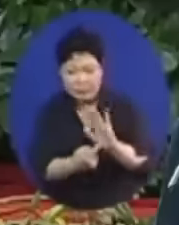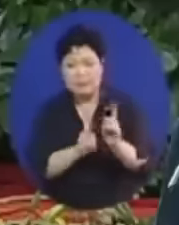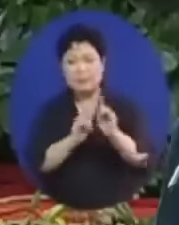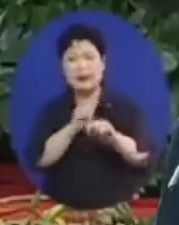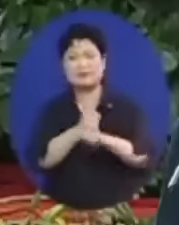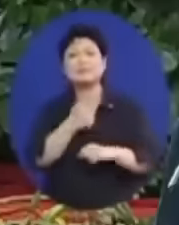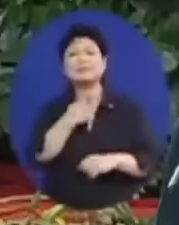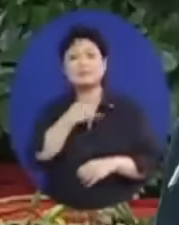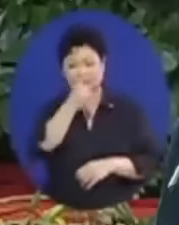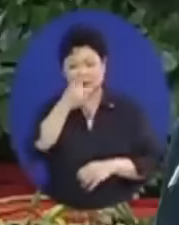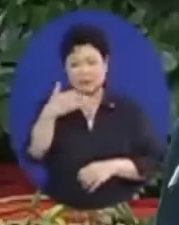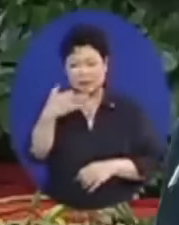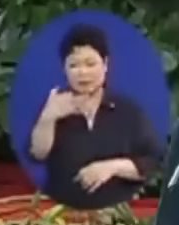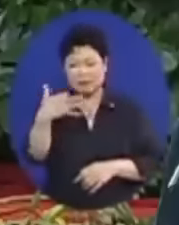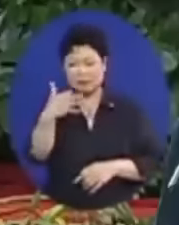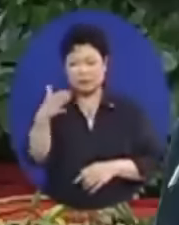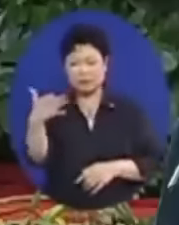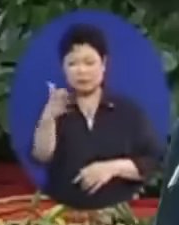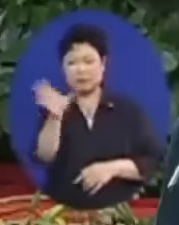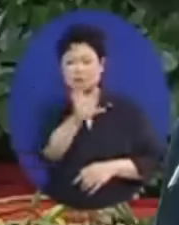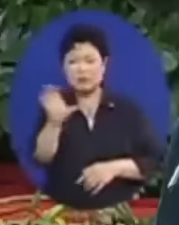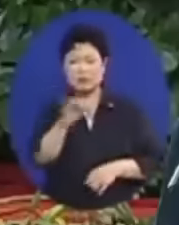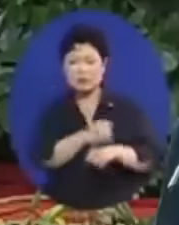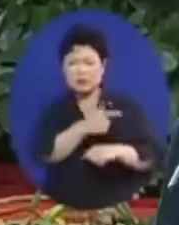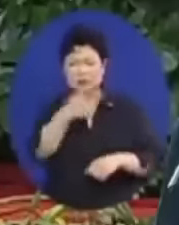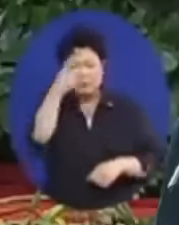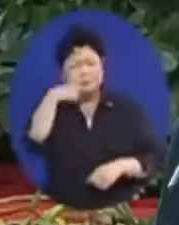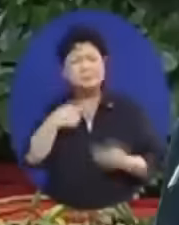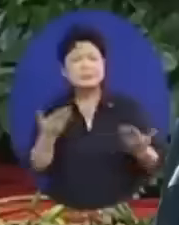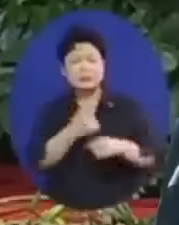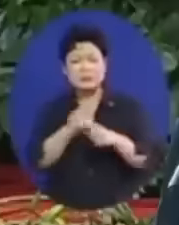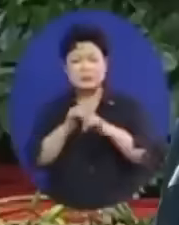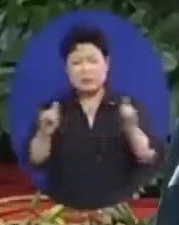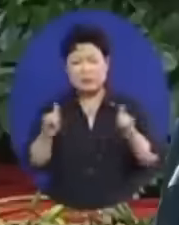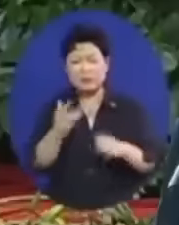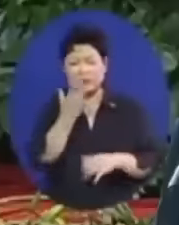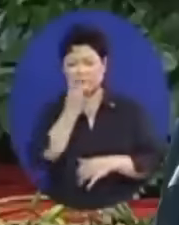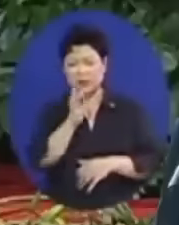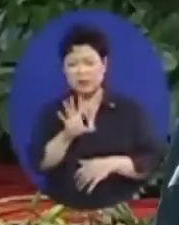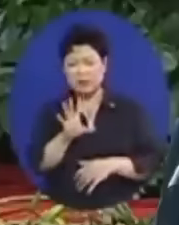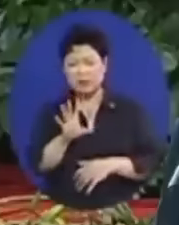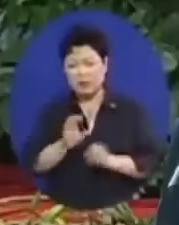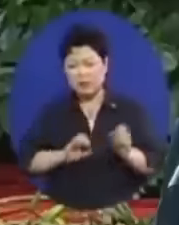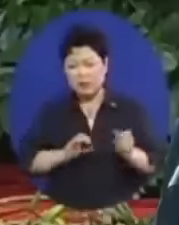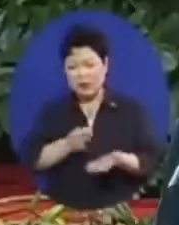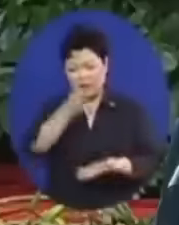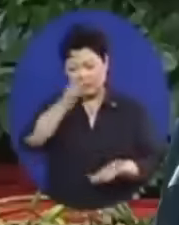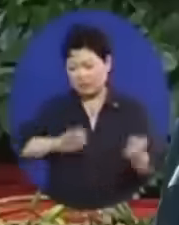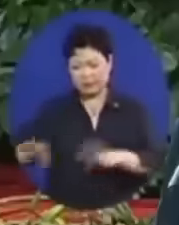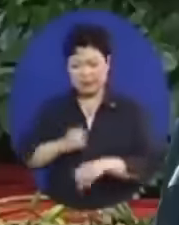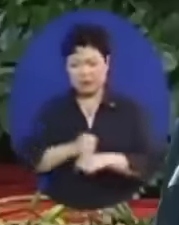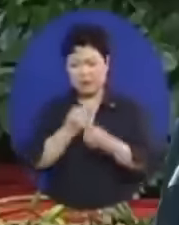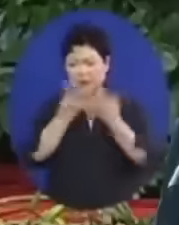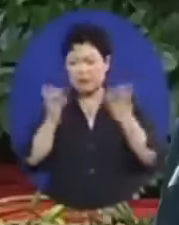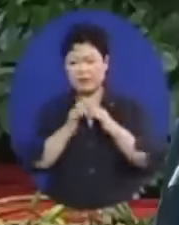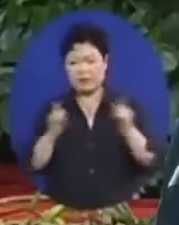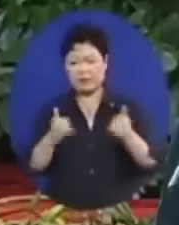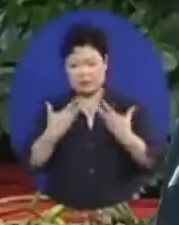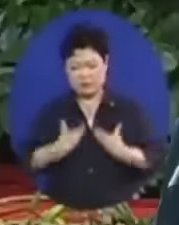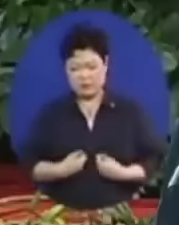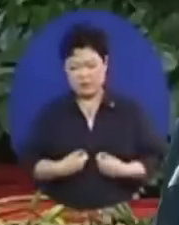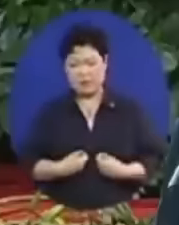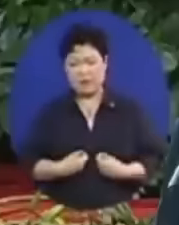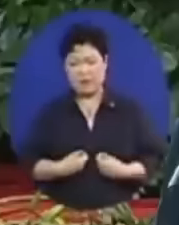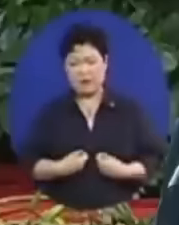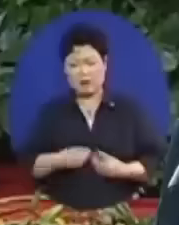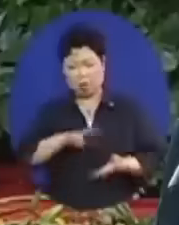있습니다. 19세기에 일어났던 가장 커다란 비극은 사람들이 절대 가치를 버린 것입니다. 그래서 현대인은 절망의 선